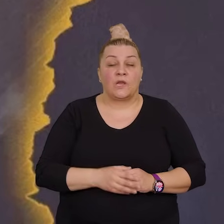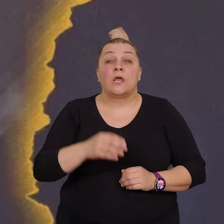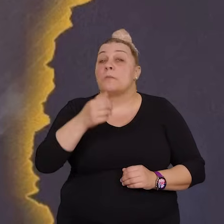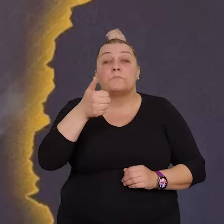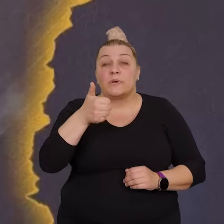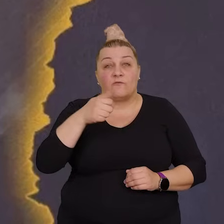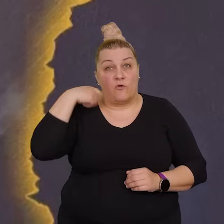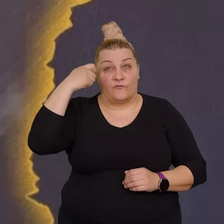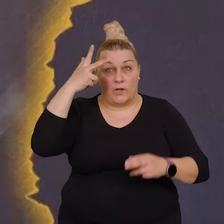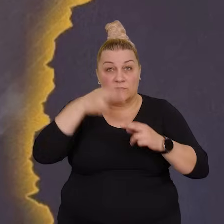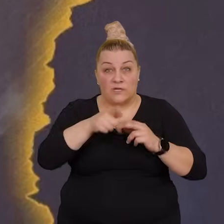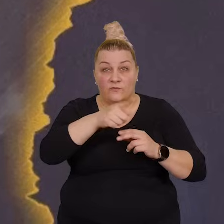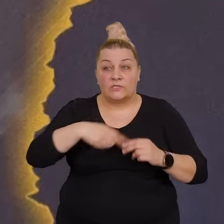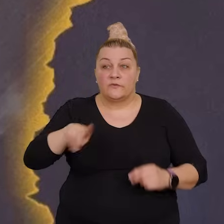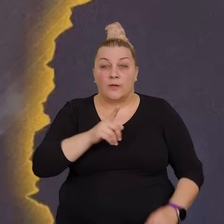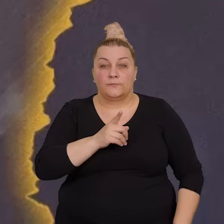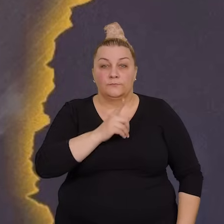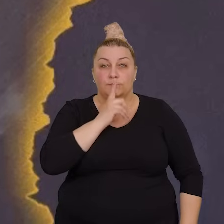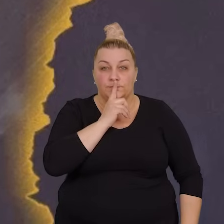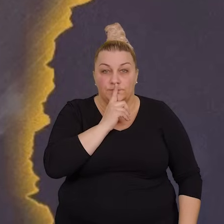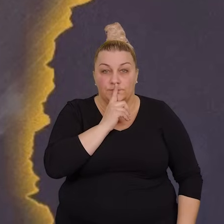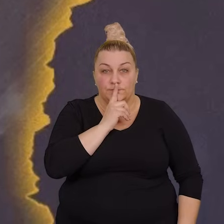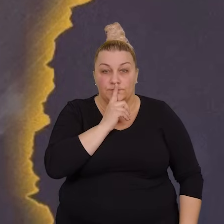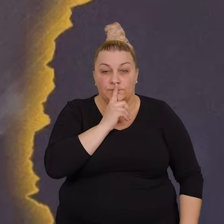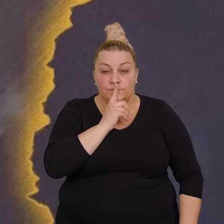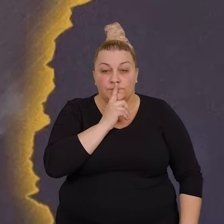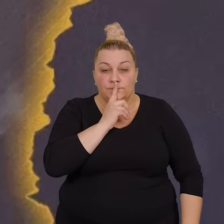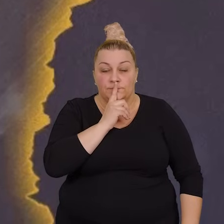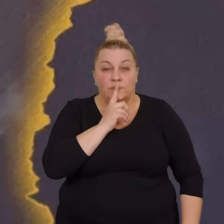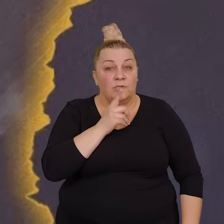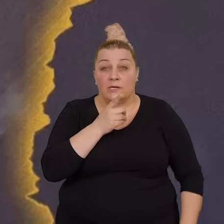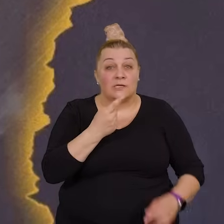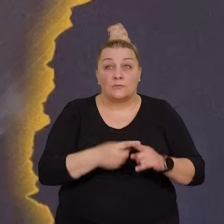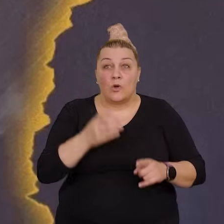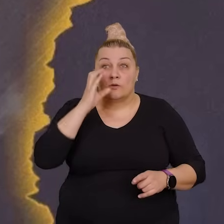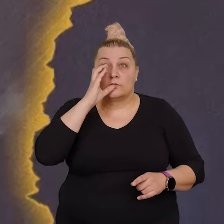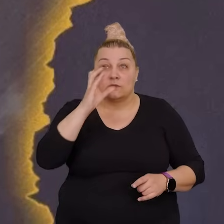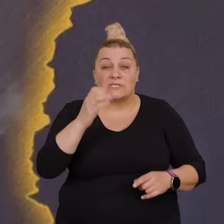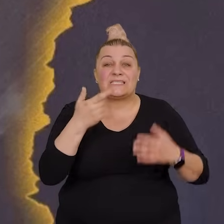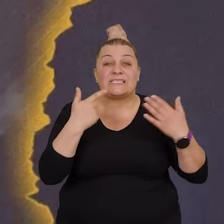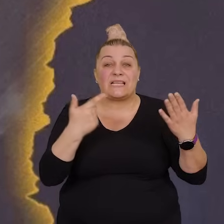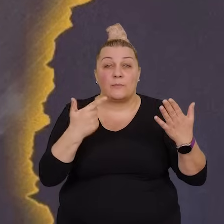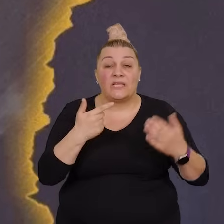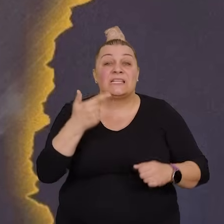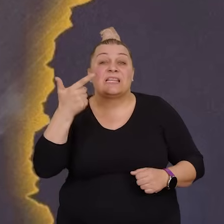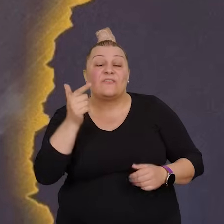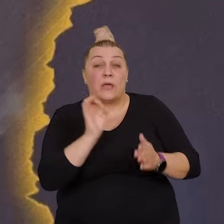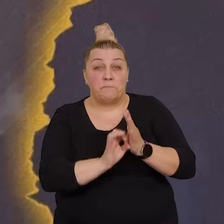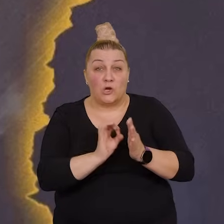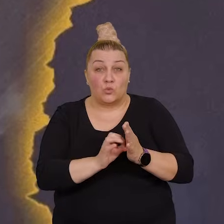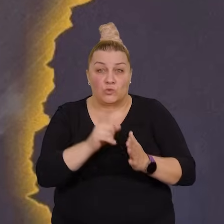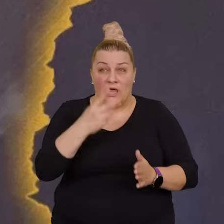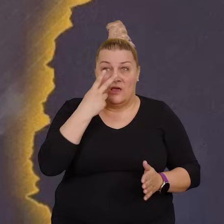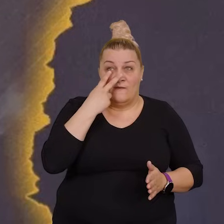u dvorani nakon filma je dokaz da je film imao smisla. Jer vi se ne možete smijati nakon 72 minute što vi